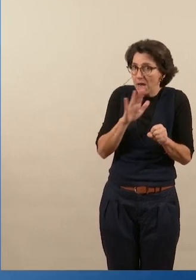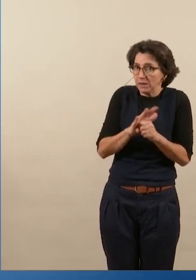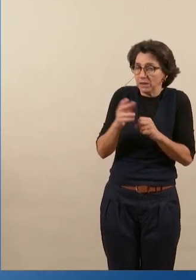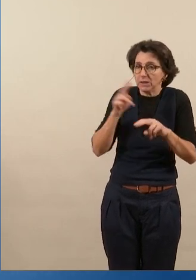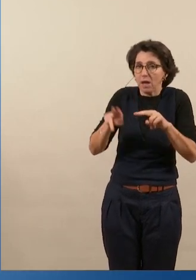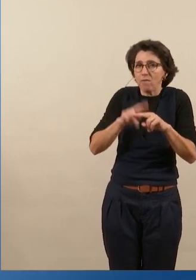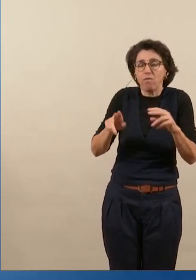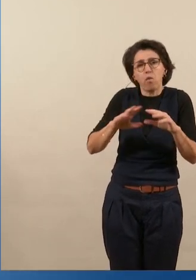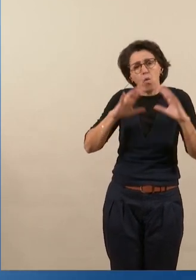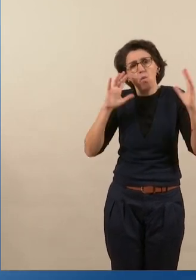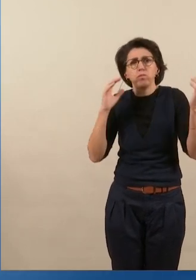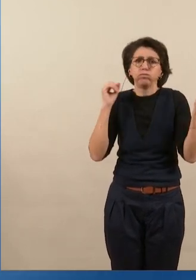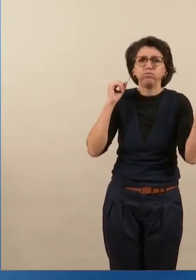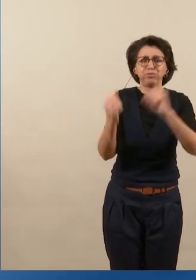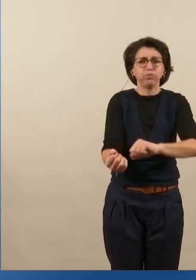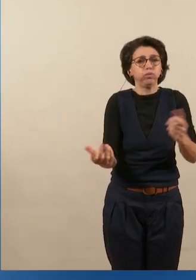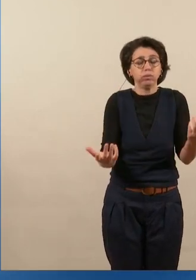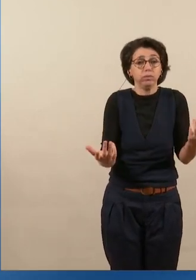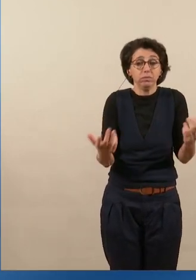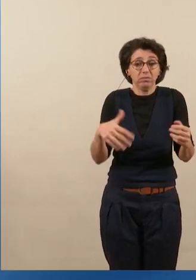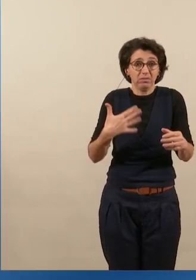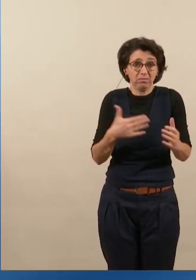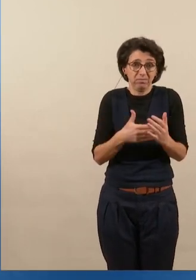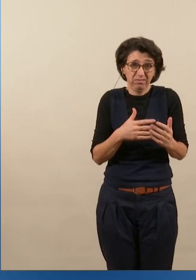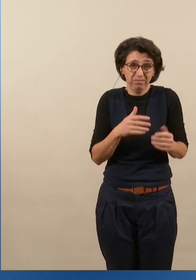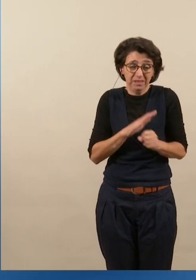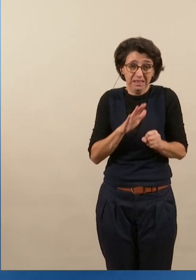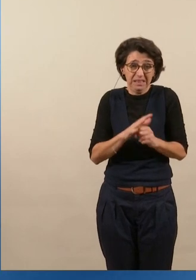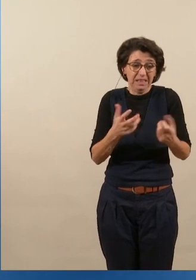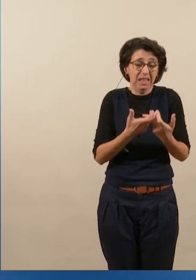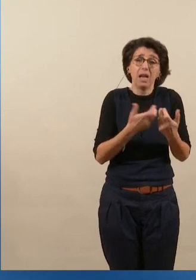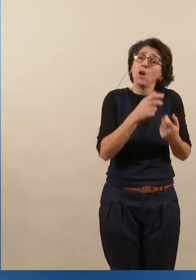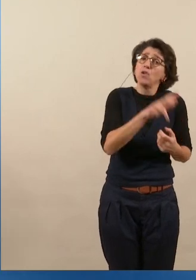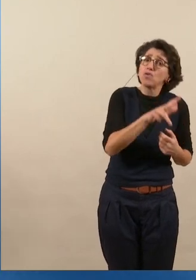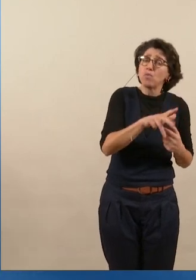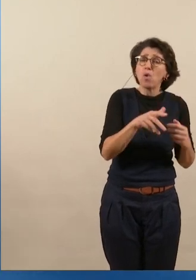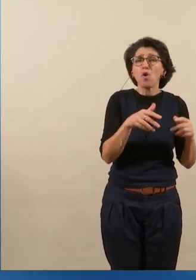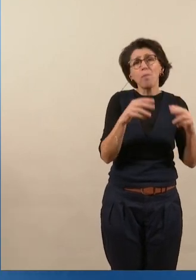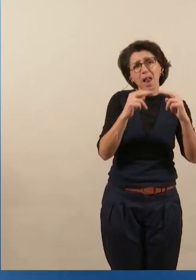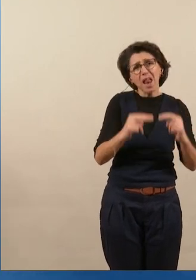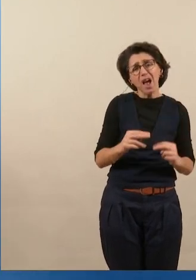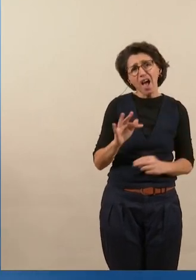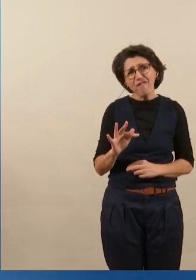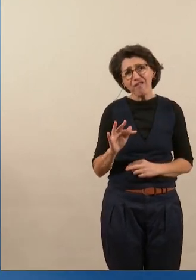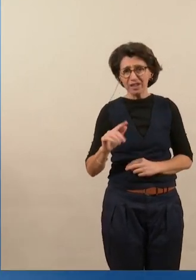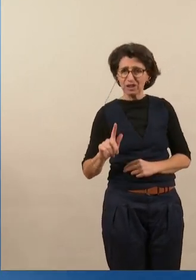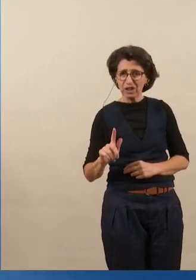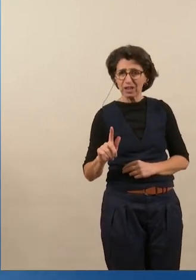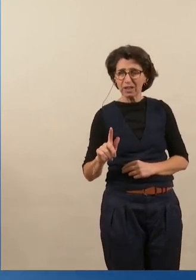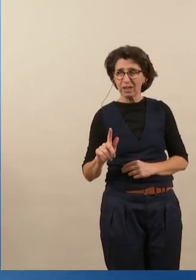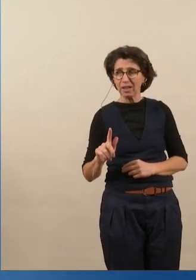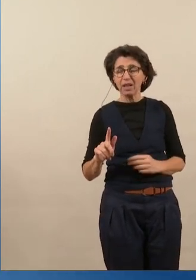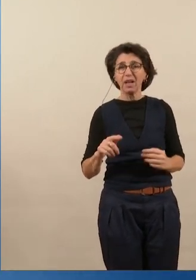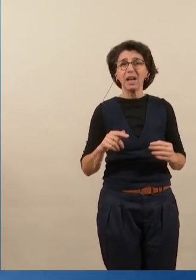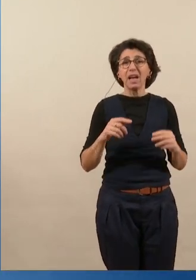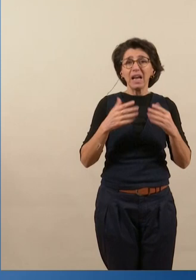significatif quand vous avez des logements qui sont avec des niveaux de de F et G si vous voulez les